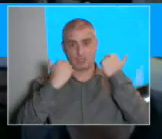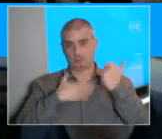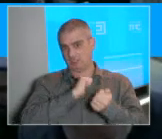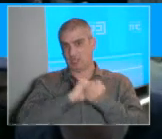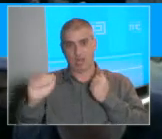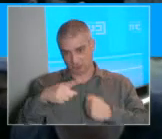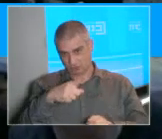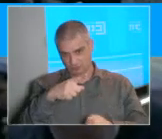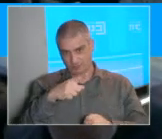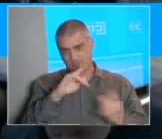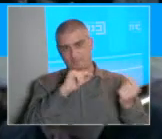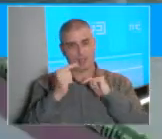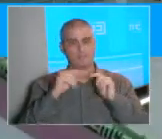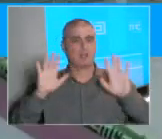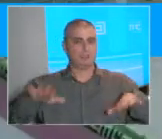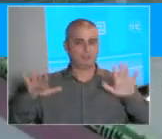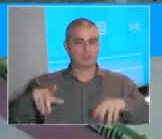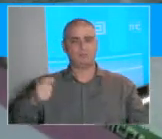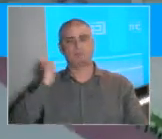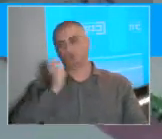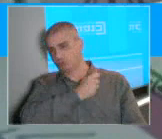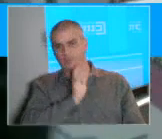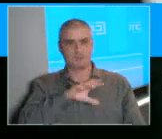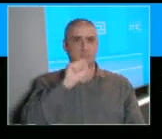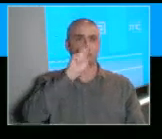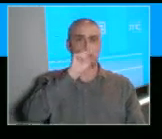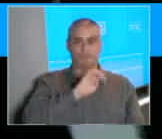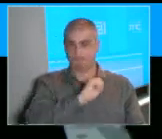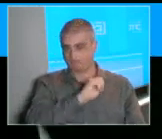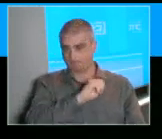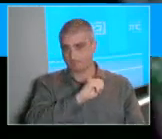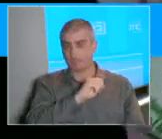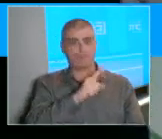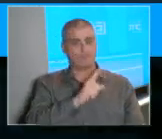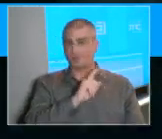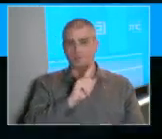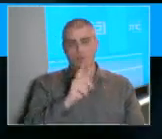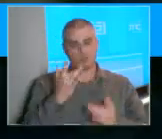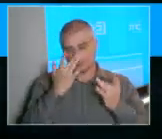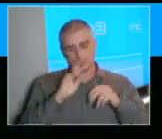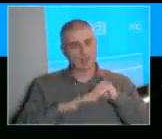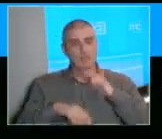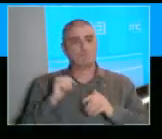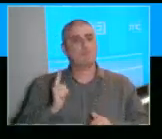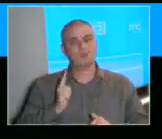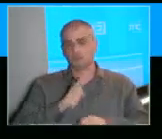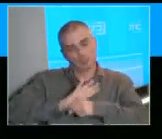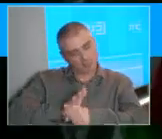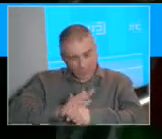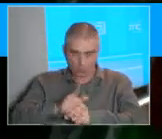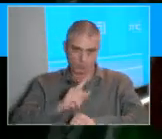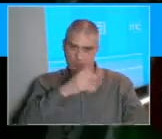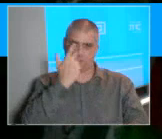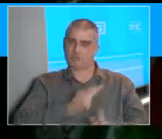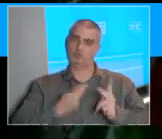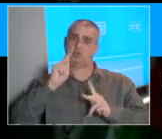את איראן, המלחמה בין האסלאם השיעי והסוני. וגם הוא לא לכלך את הידיים שלו אישית בדיכוי המאומות, כי הוא